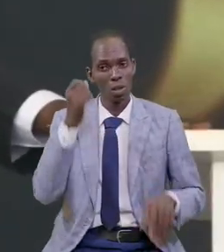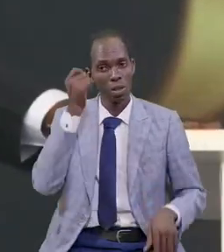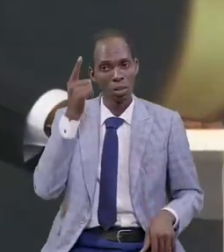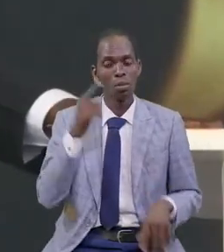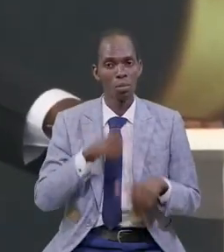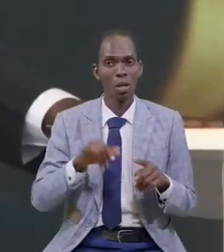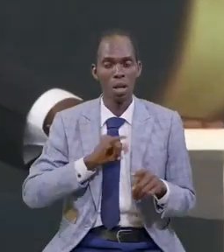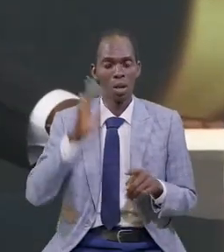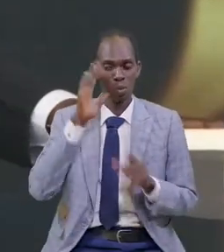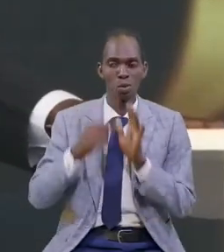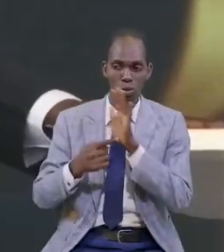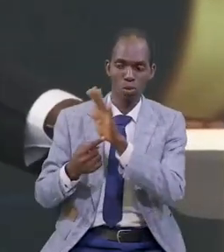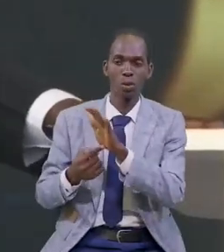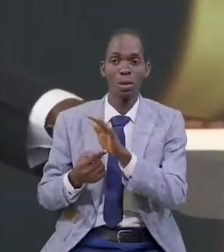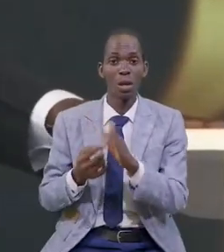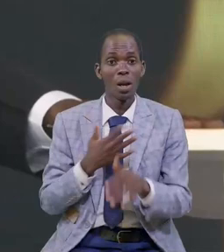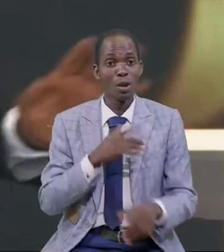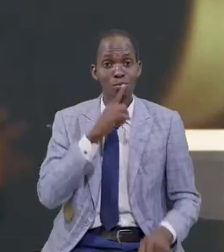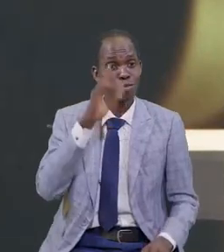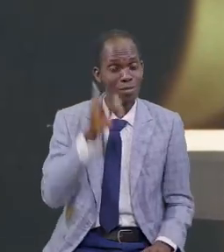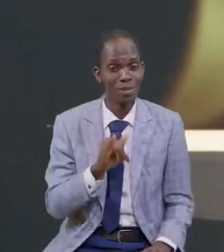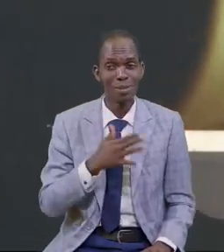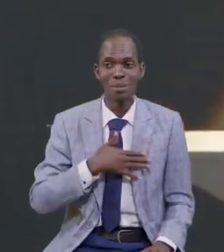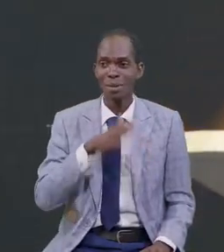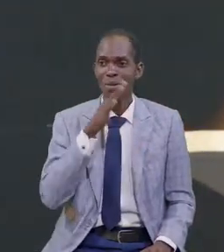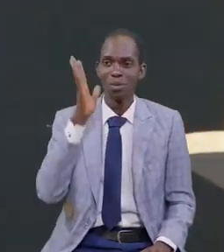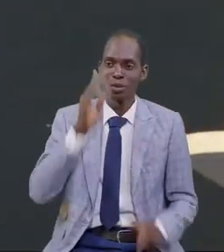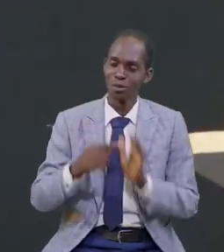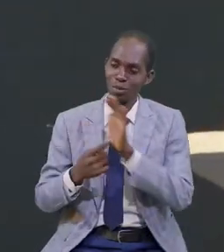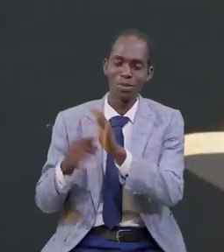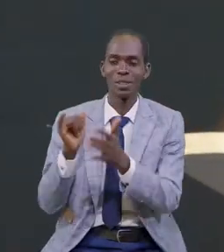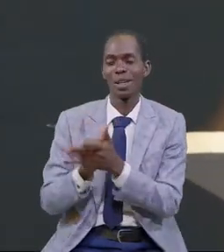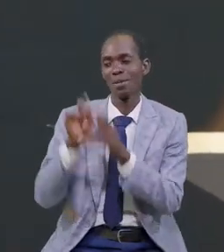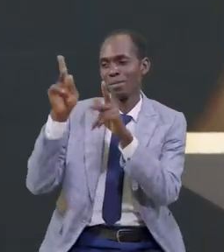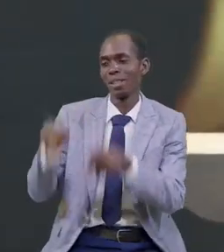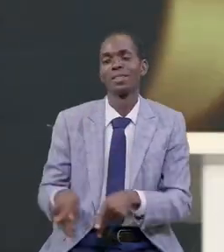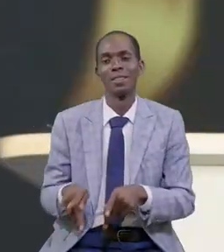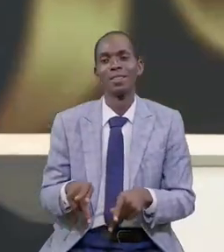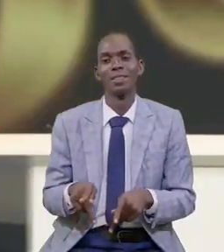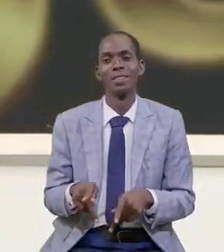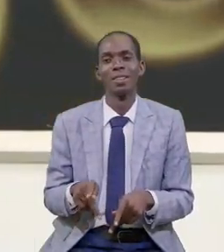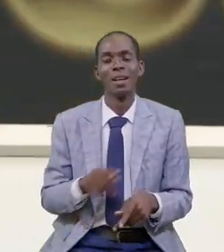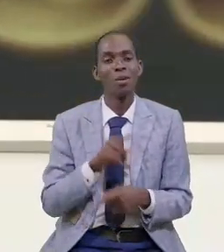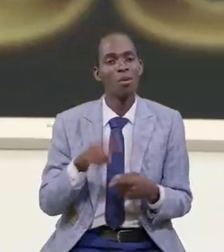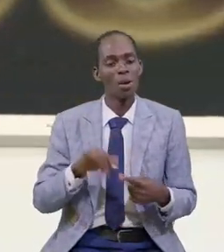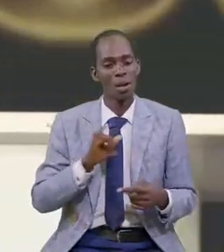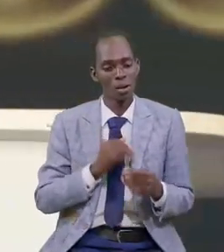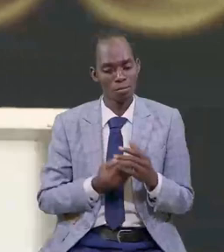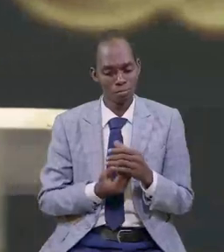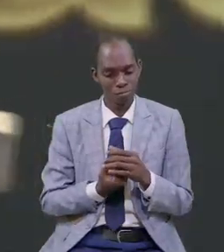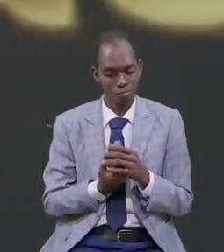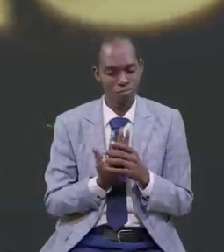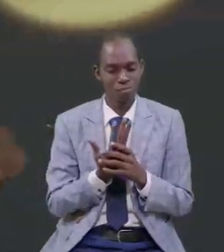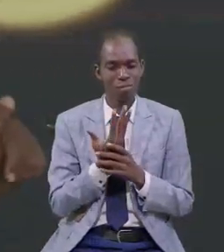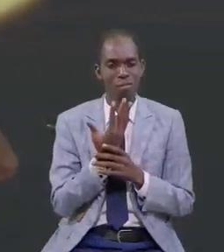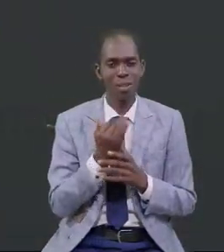comprend pas je vais le montrer et elle va montrer à la personne lorsque je grandissais je suis venu à